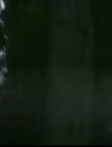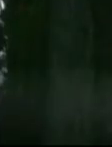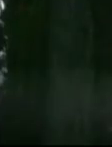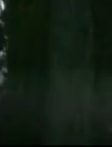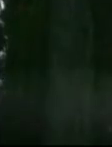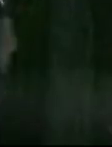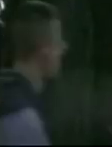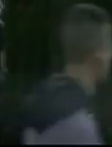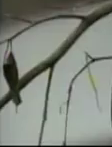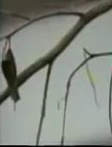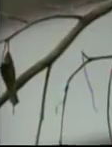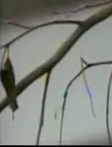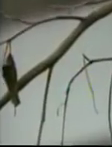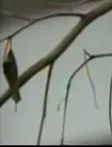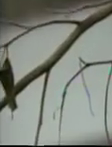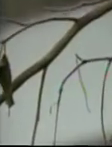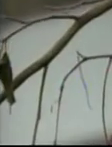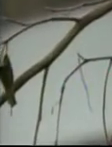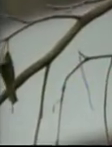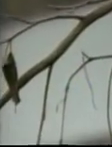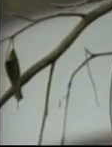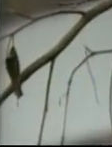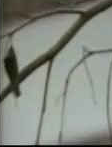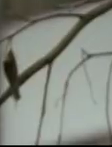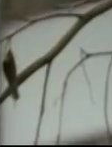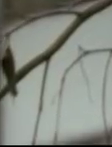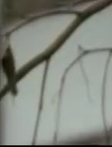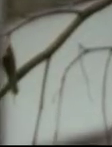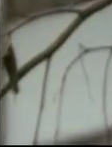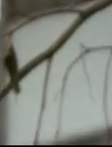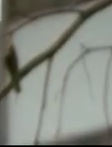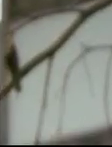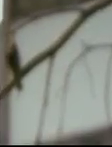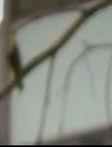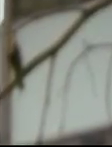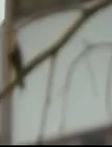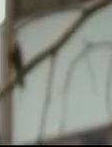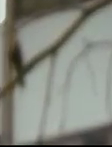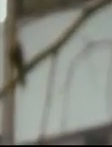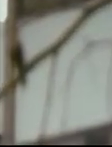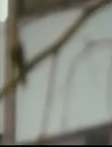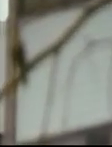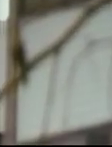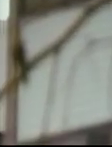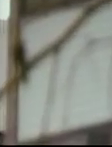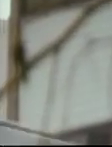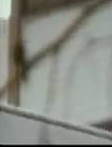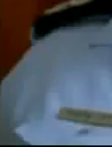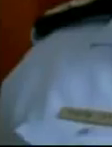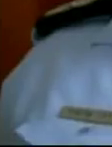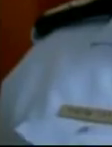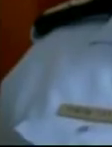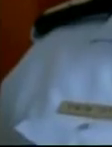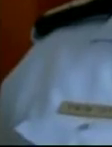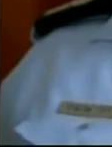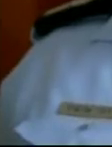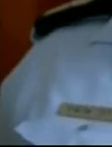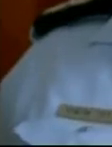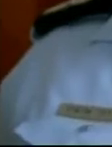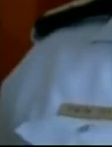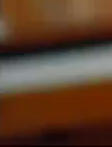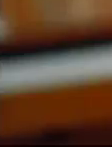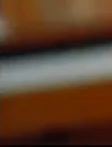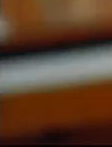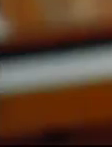אבל בפועל. אבל מסביב משפחתם כדי להבין אינפורמציה על הקצינים האלה? כדי לאסוף אינפורמציה על הקצינים. זה אומר שמתחילים לשאול שאלות על חוקרים